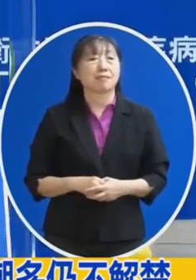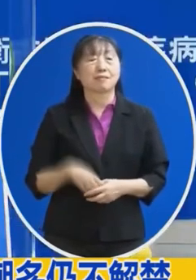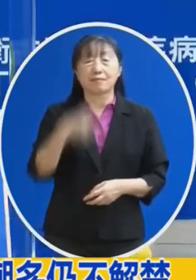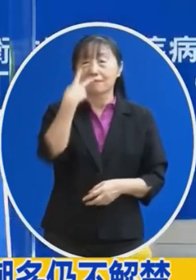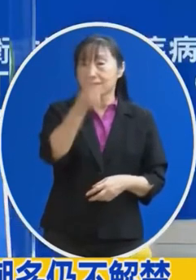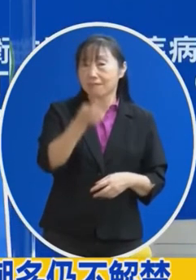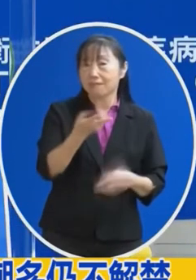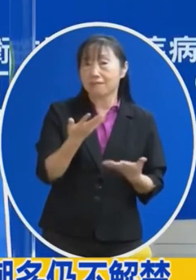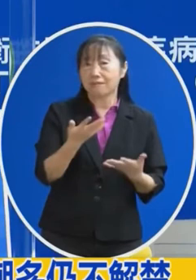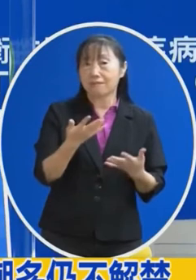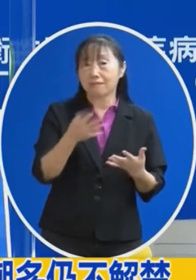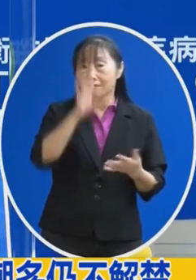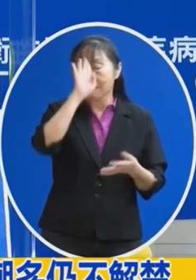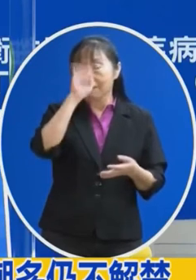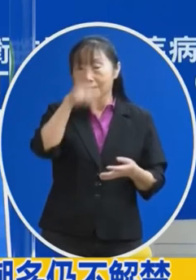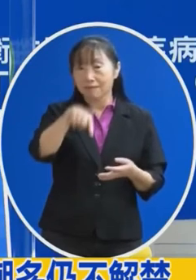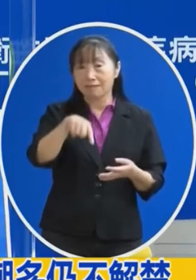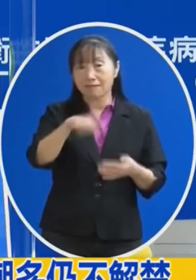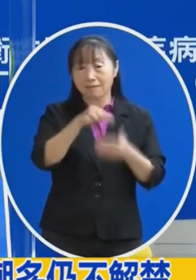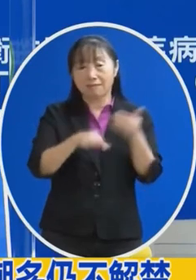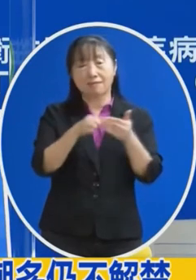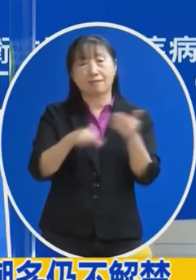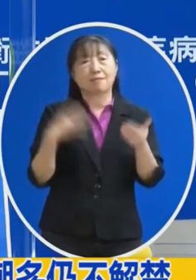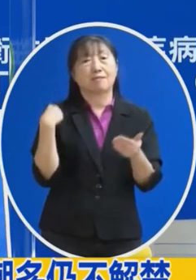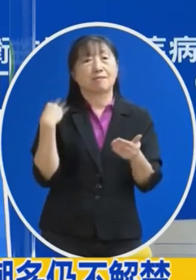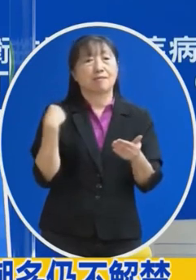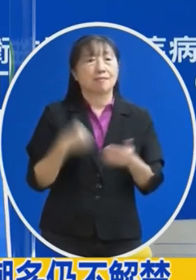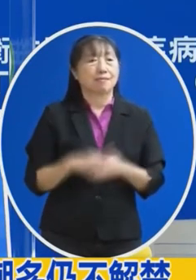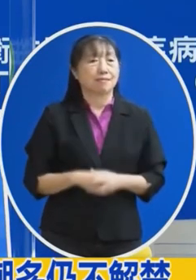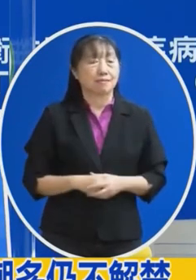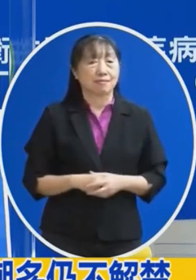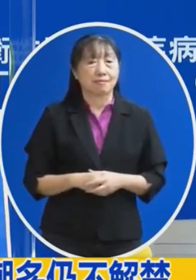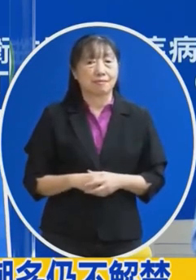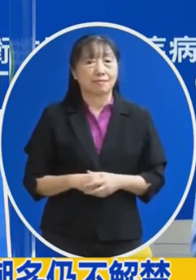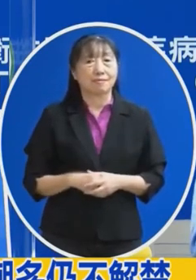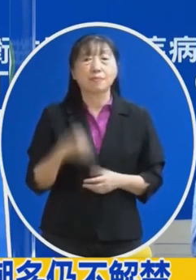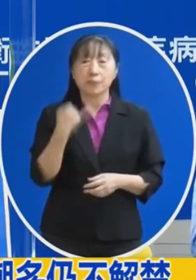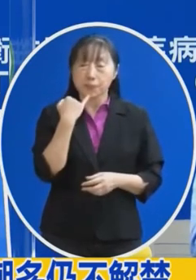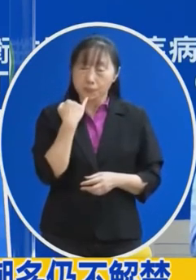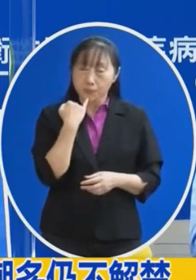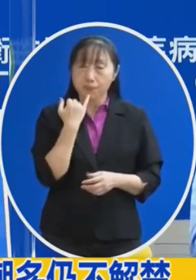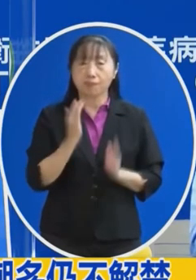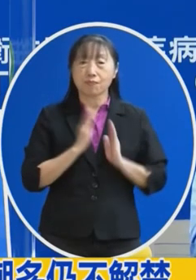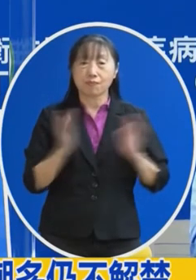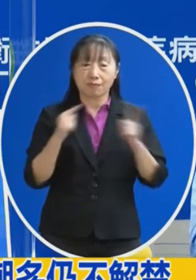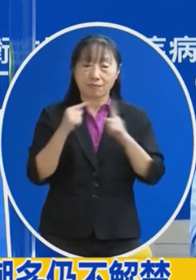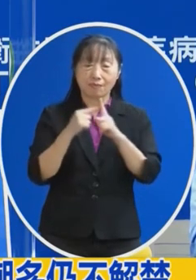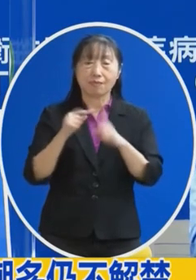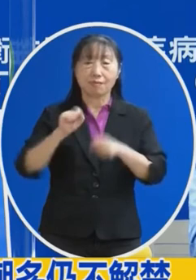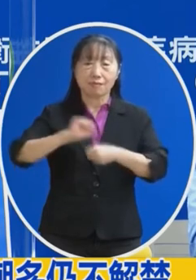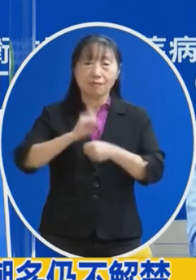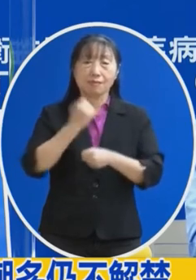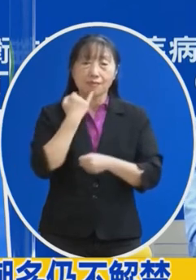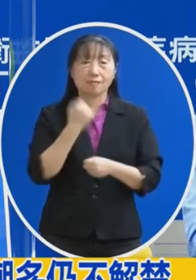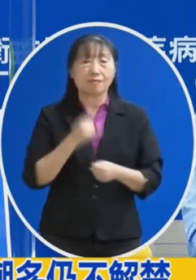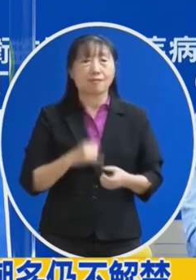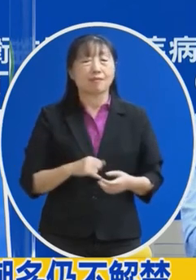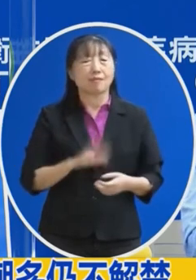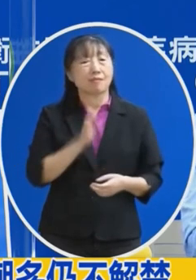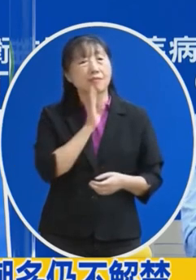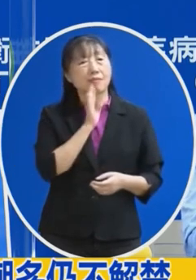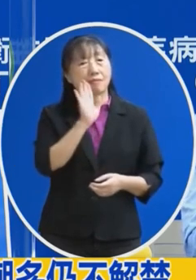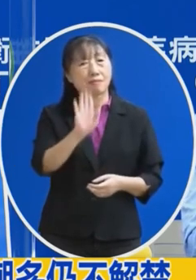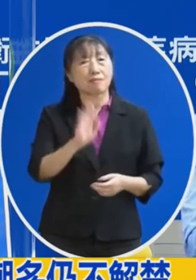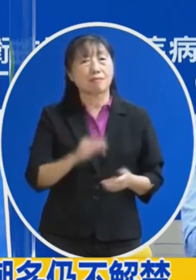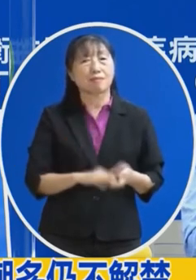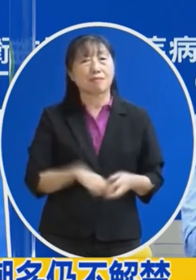探病的规定到目前没有改了哈，那我相信可以放宽人数哈，但是因为相当又有一